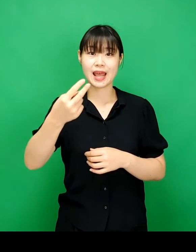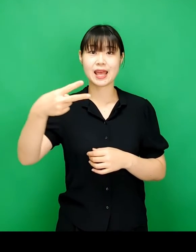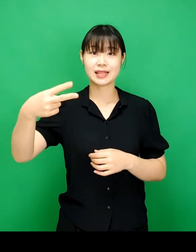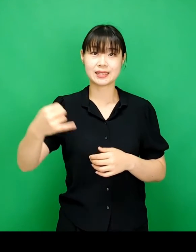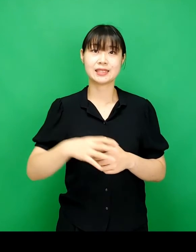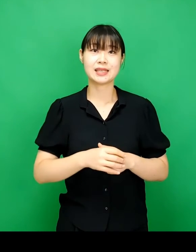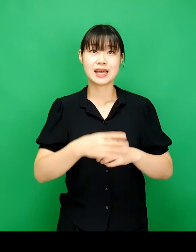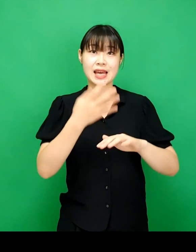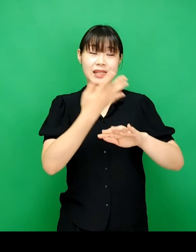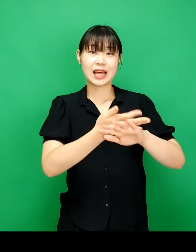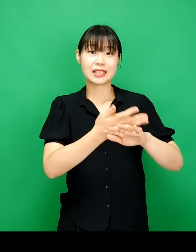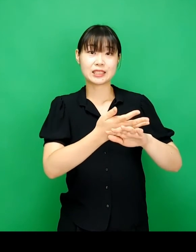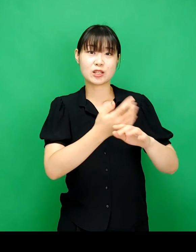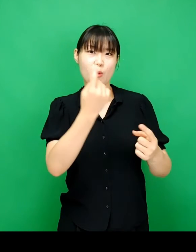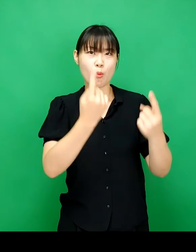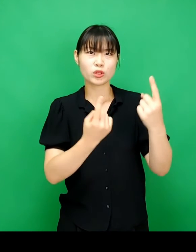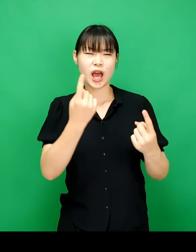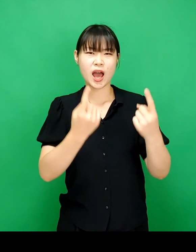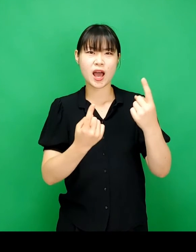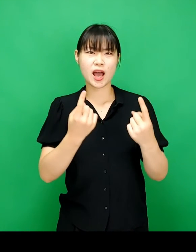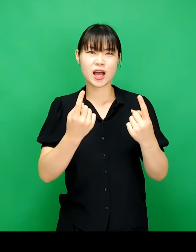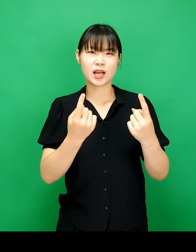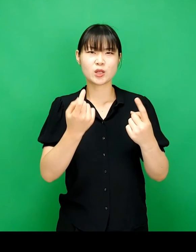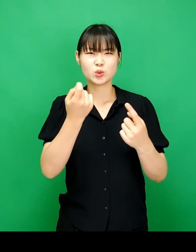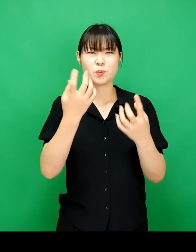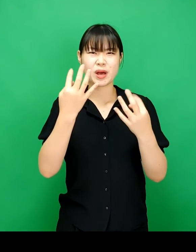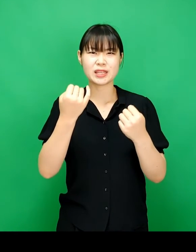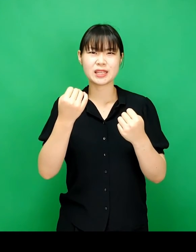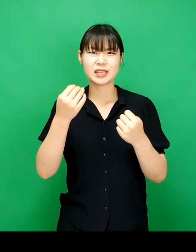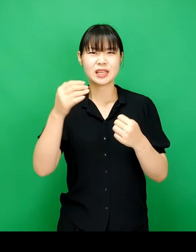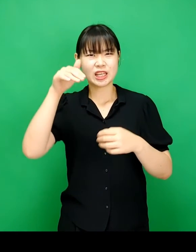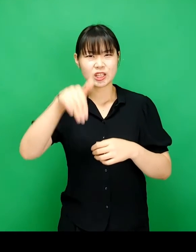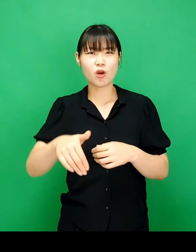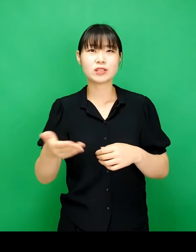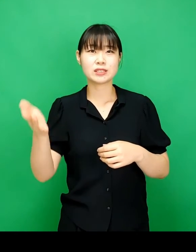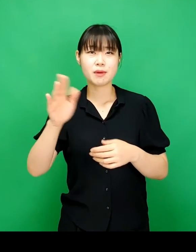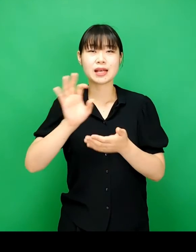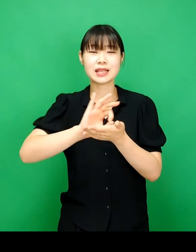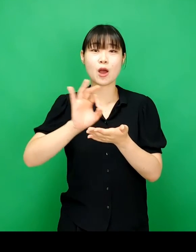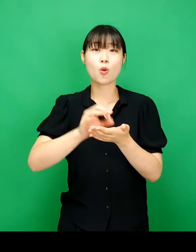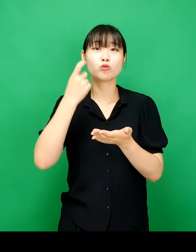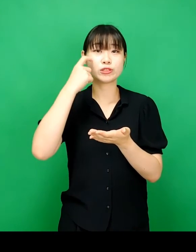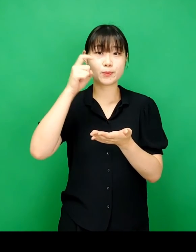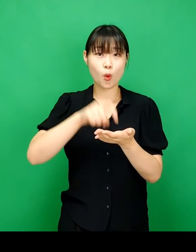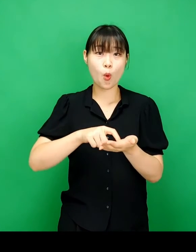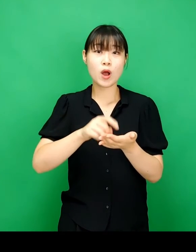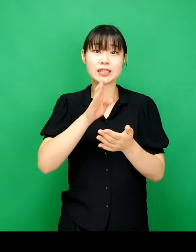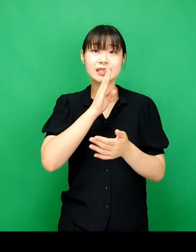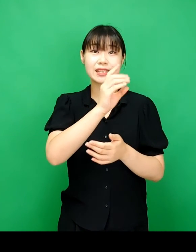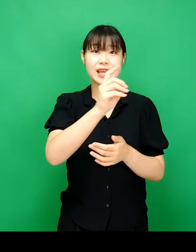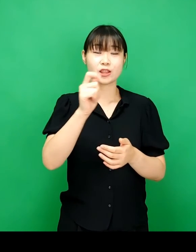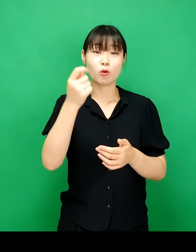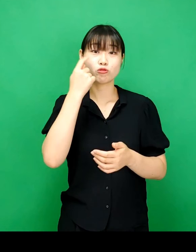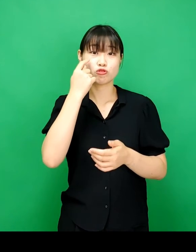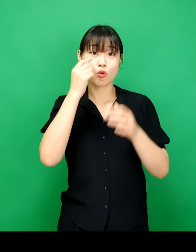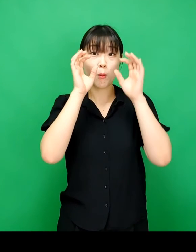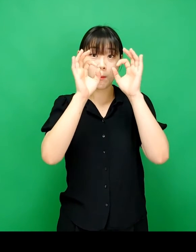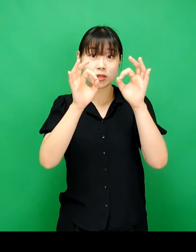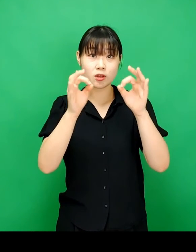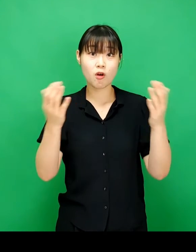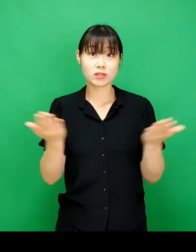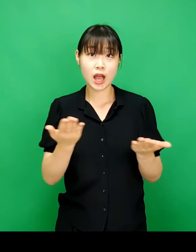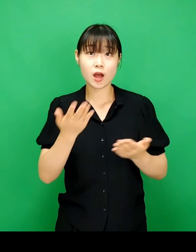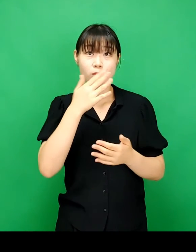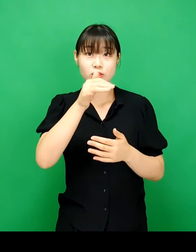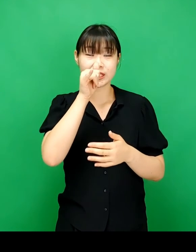프로그램입니다. 다른 도구보다 효율성은 떨어집니다. 하지만 사용하기 쉽고 실제 데이터를 눈으로